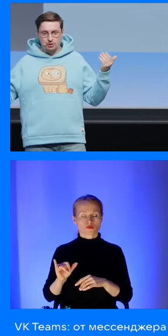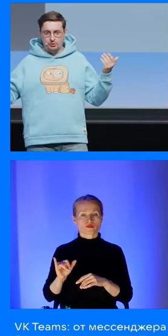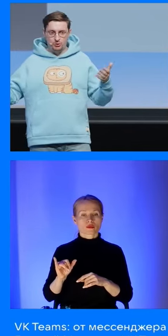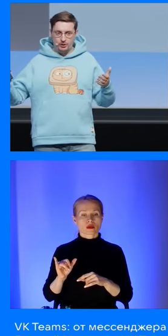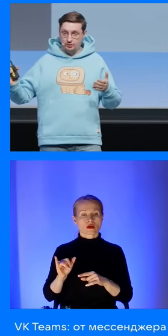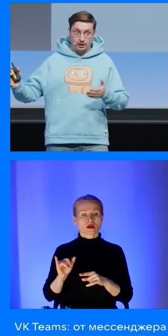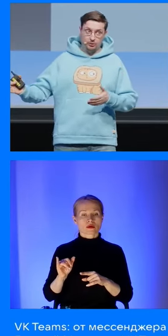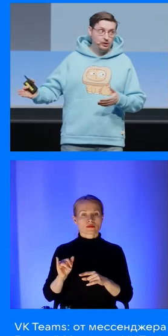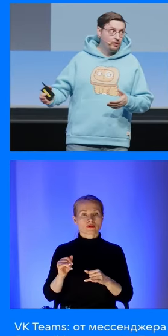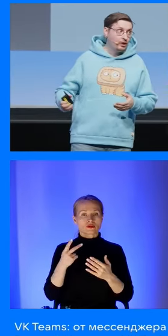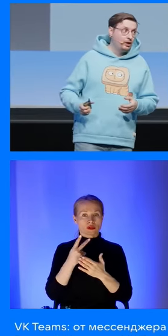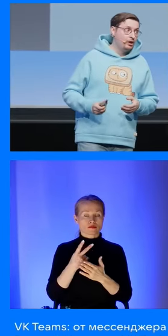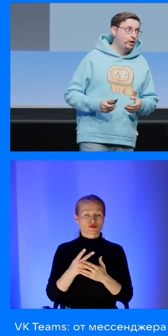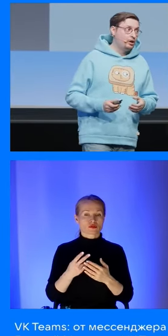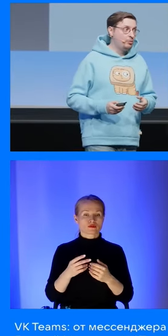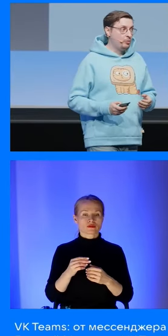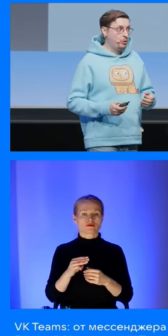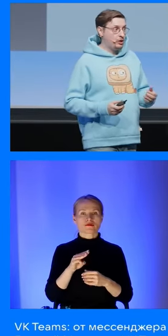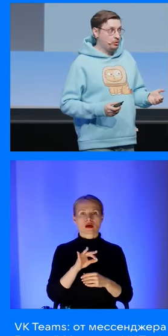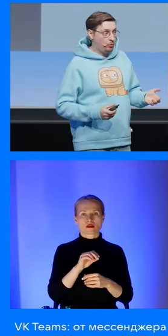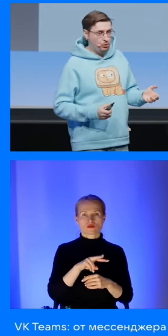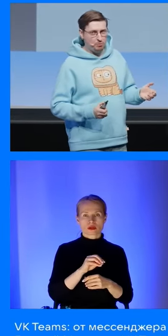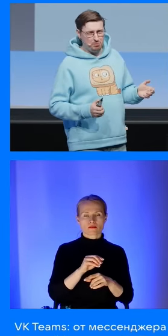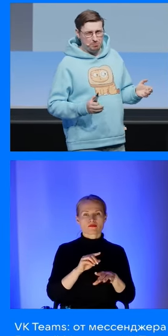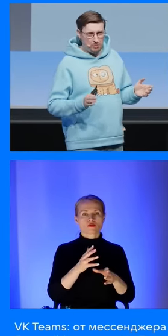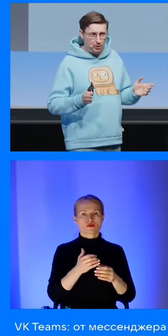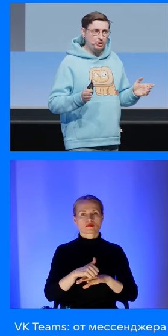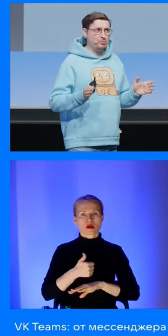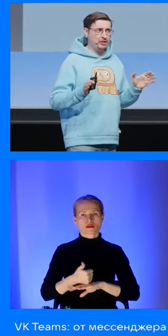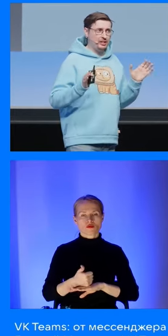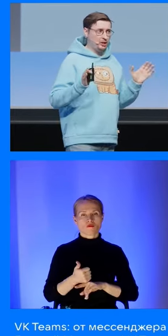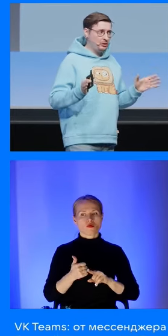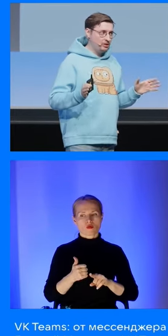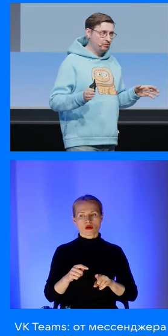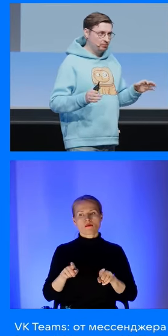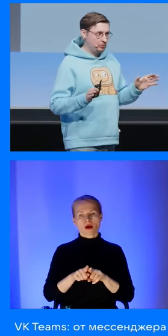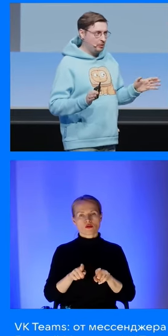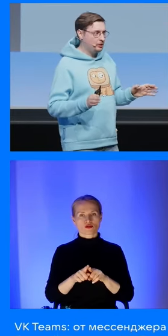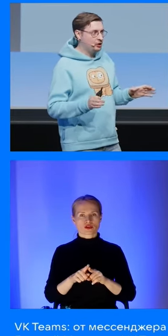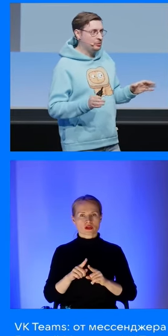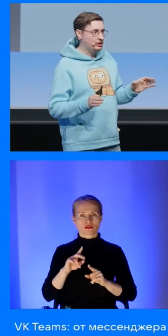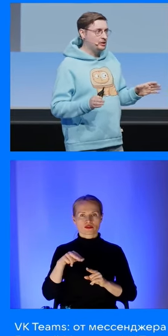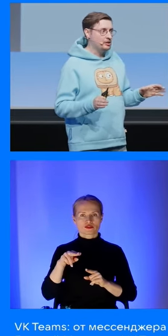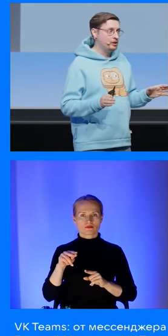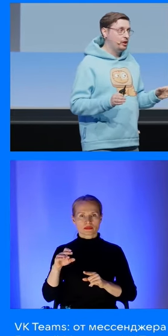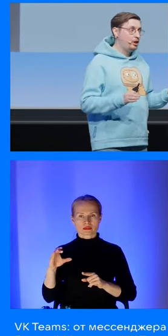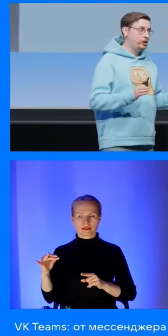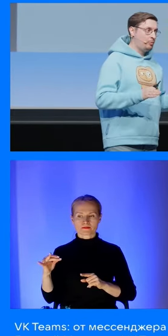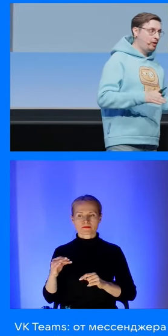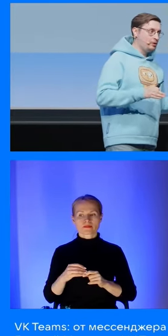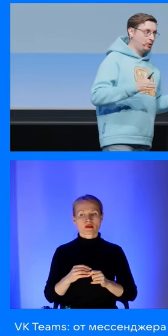Опять же, вы можете сегодня увидеть в Тарантуле. Мы берем за основу, он очень похож чем-то на gRPC, можно примерно так к нему